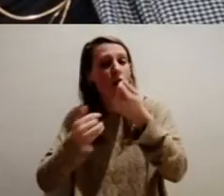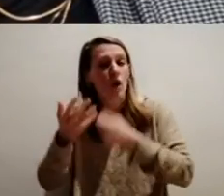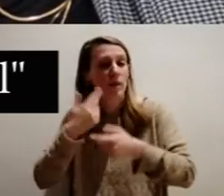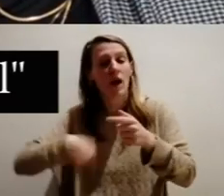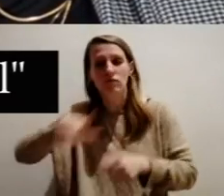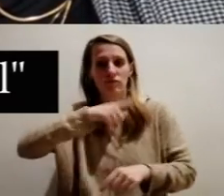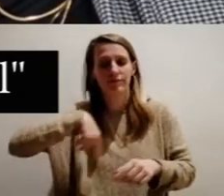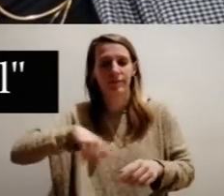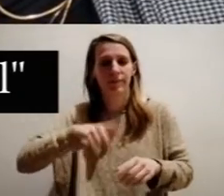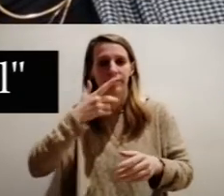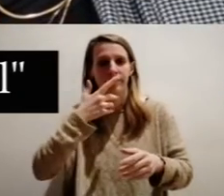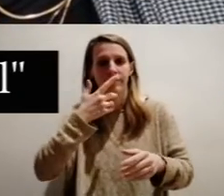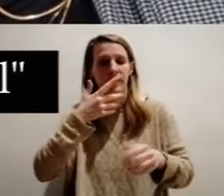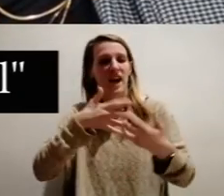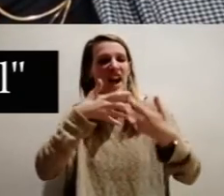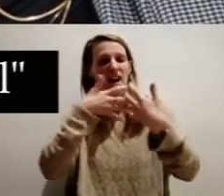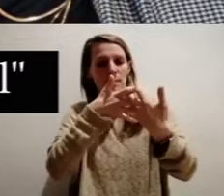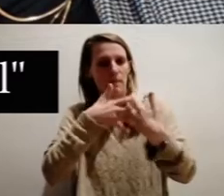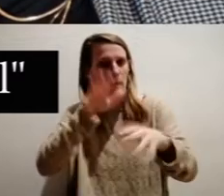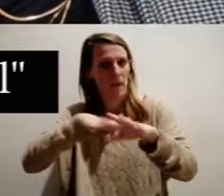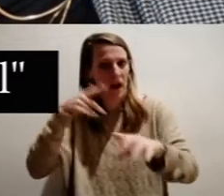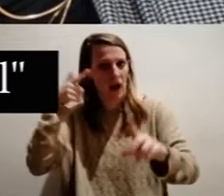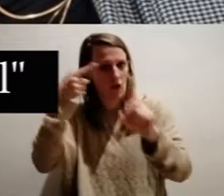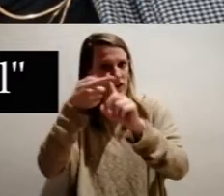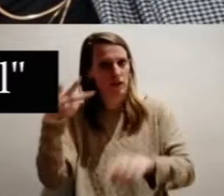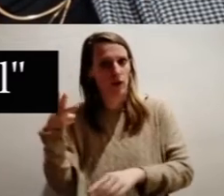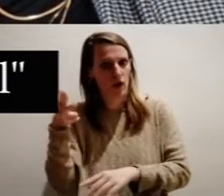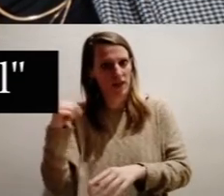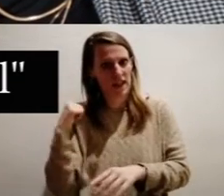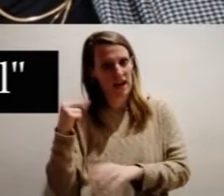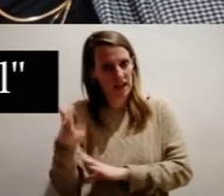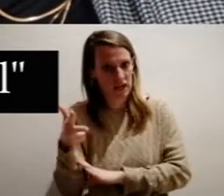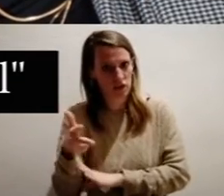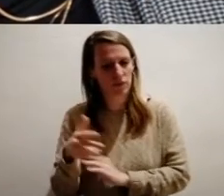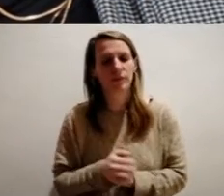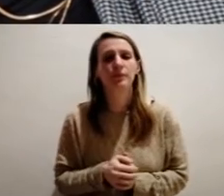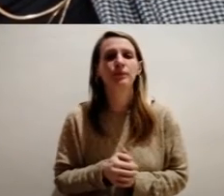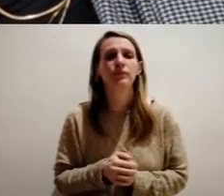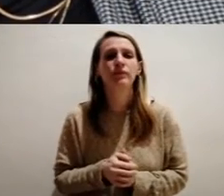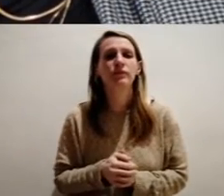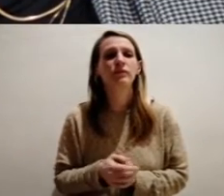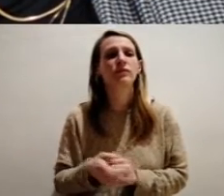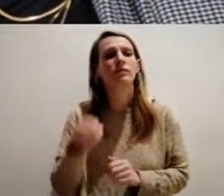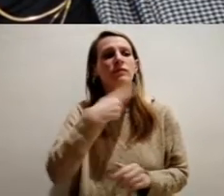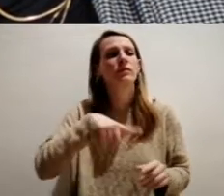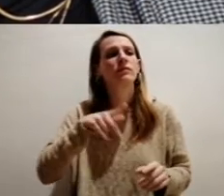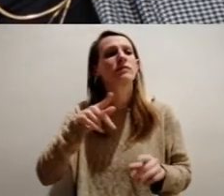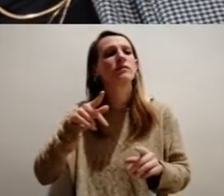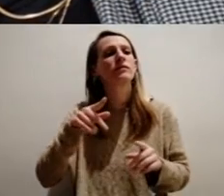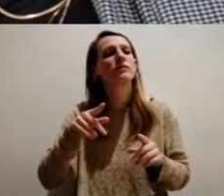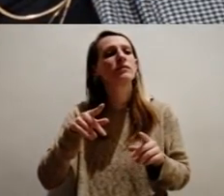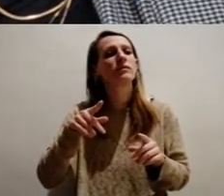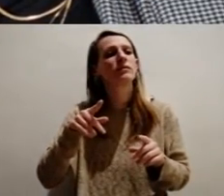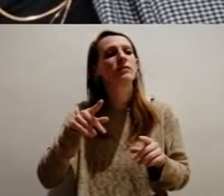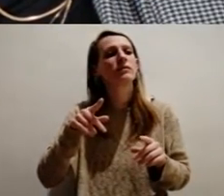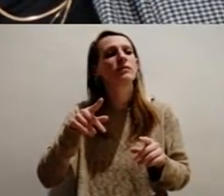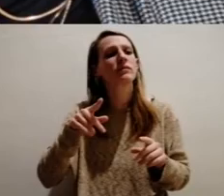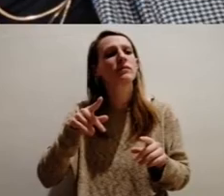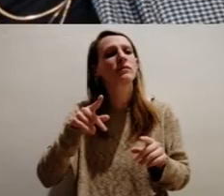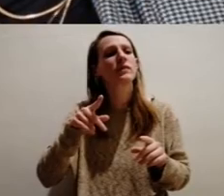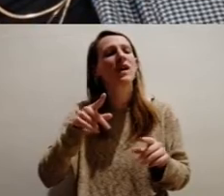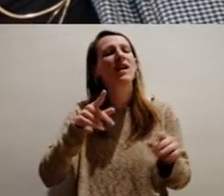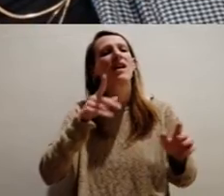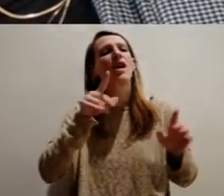tanto, reivindicamos tener derechos. Eso no significa que estemos por la regularización de la prostitución, estamos